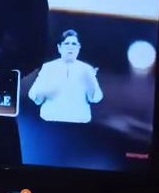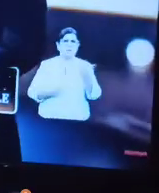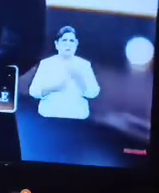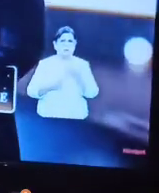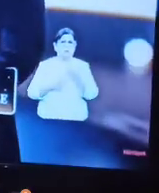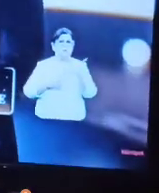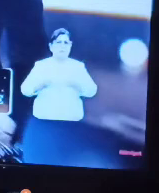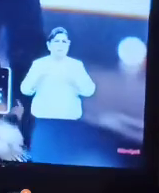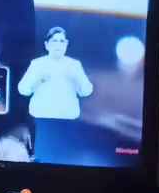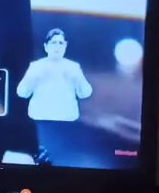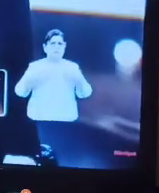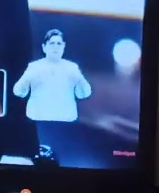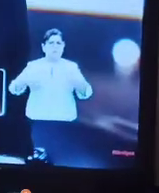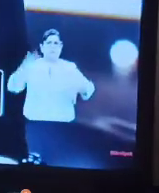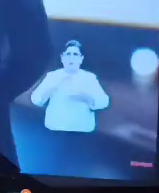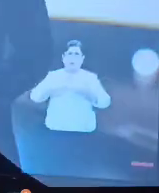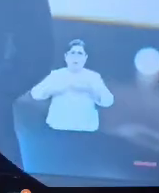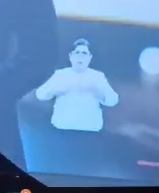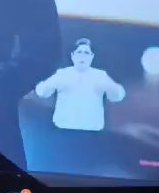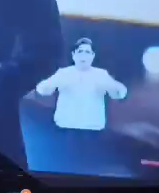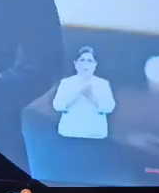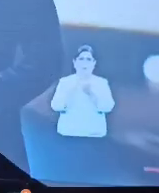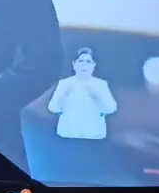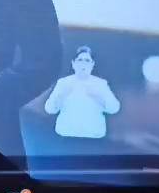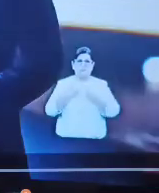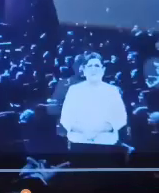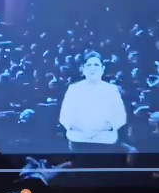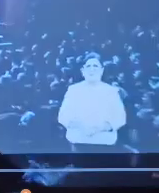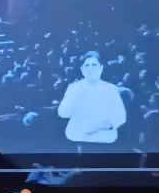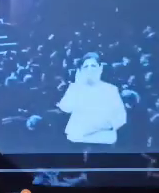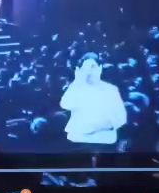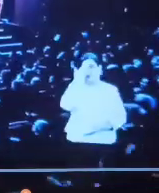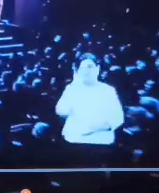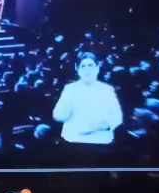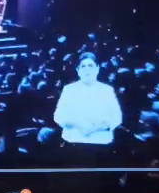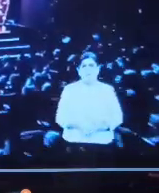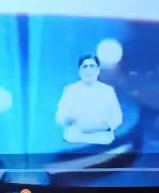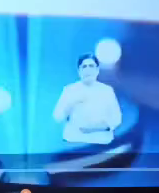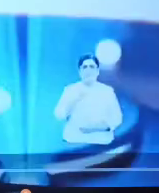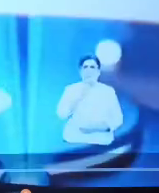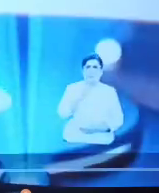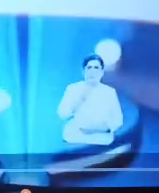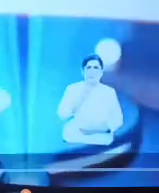و تشکر کردن و همین صحبت ها.